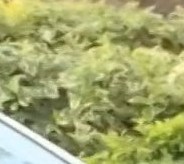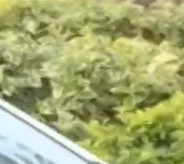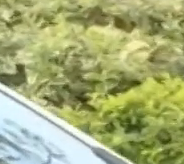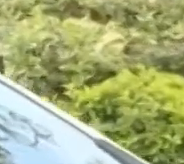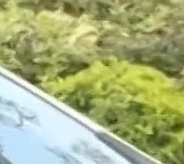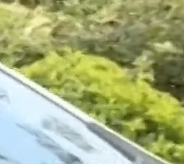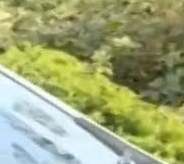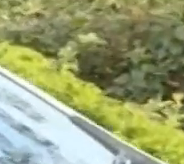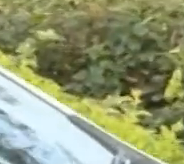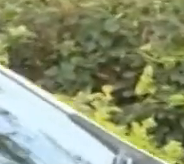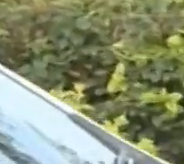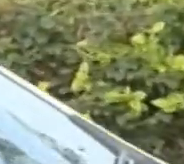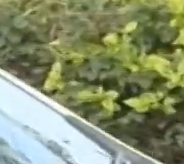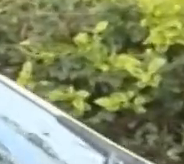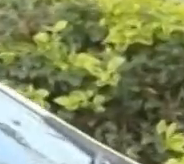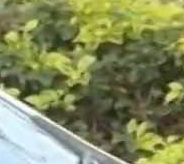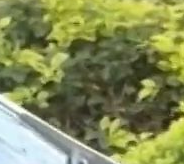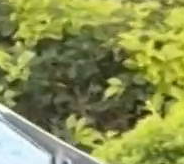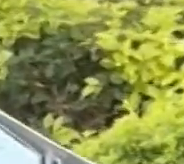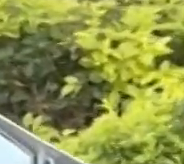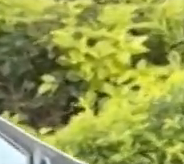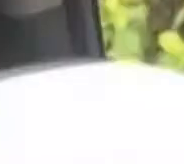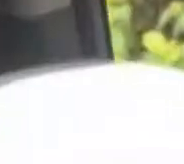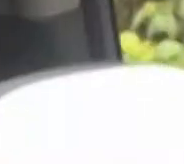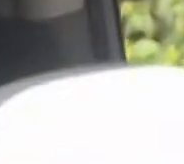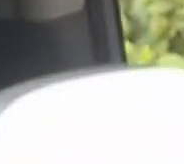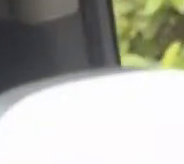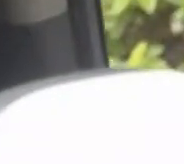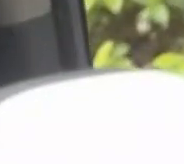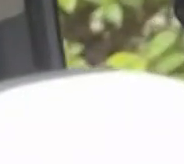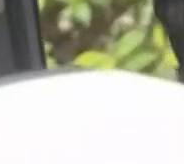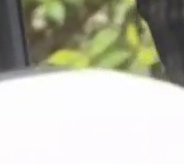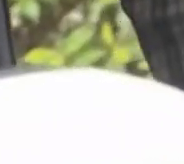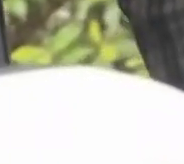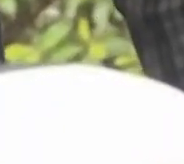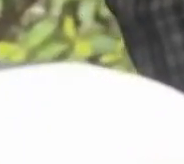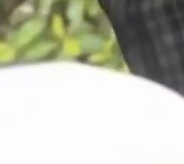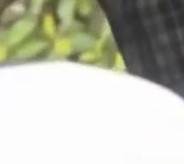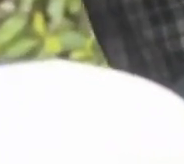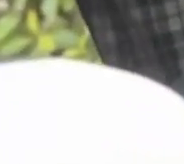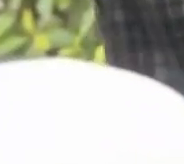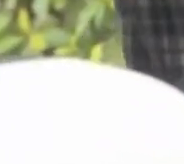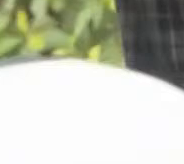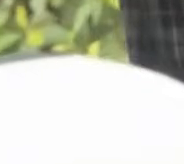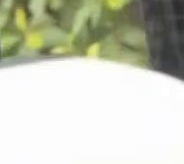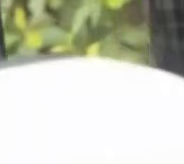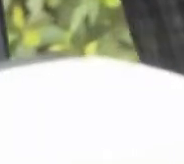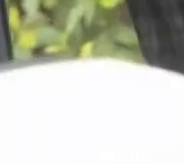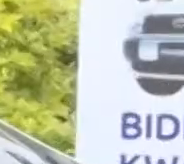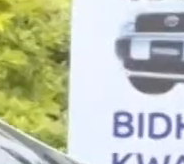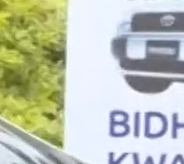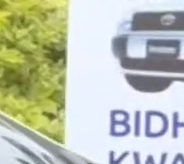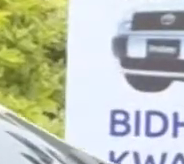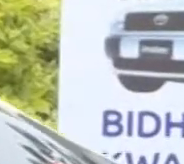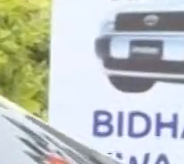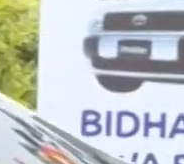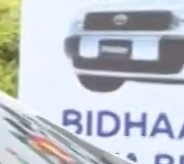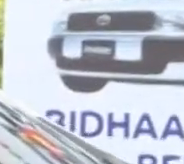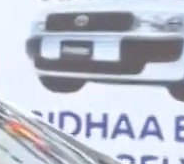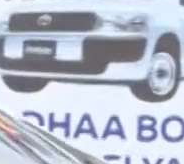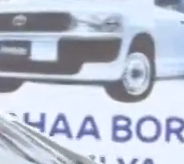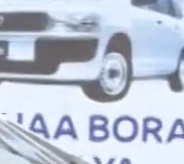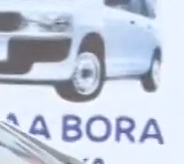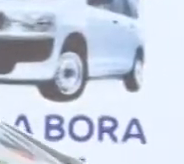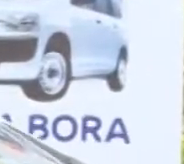that this is the Nissan Note we are giving out. Na ni rahisi sana kuwekelea bid. Unaenda kwenye Lipa na M-Pesa. Unaweka pay